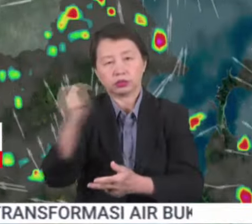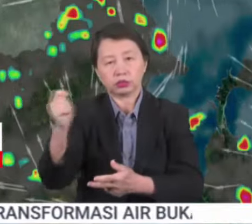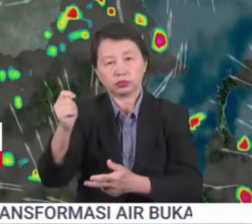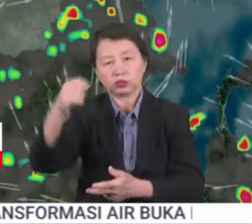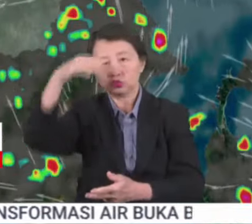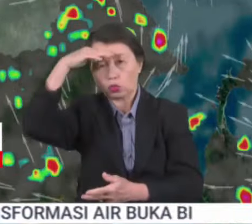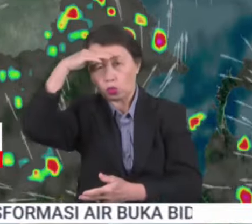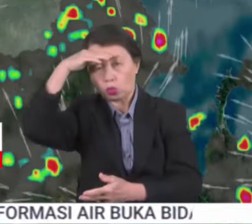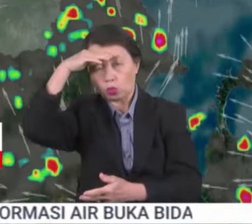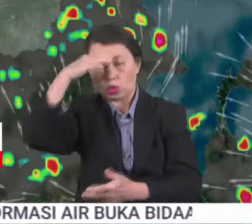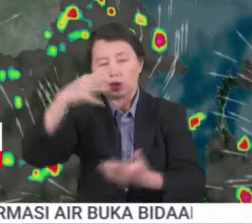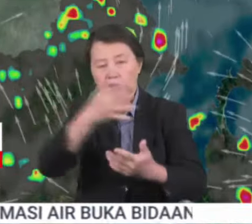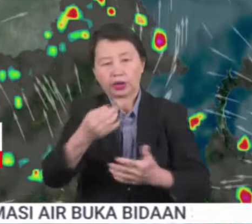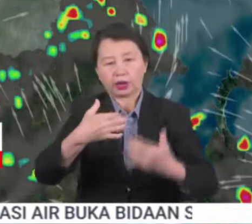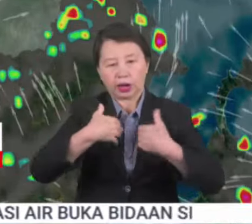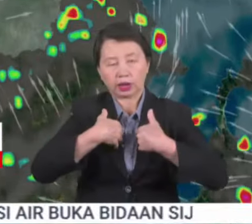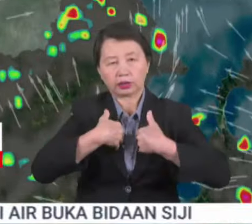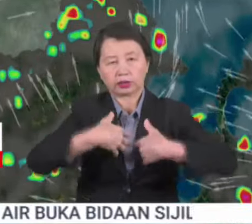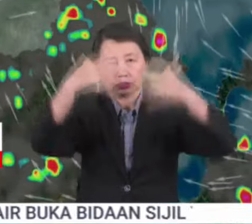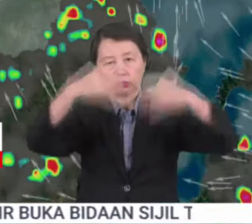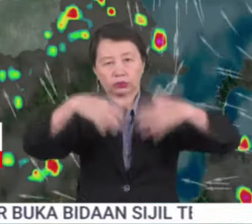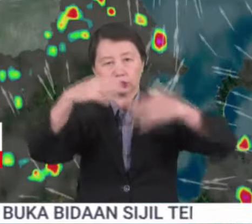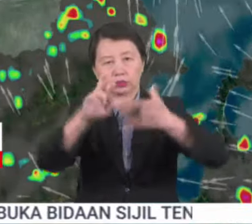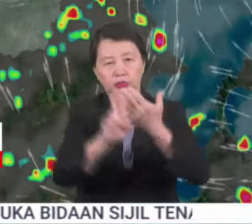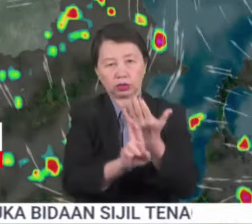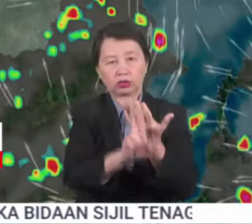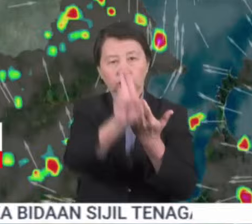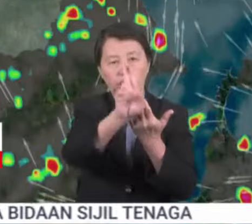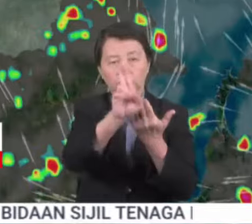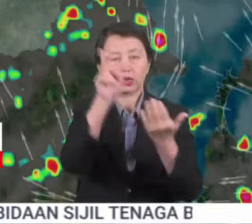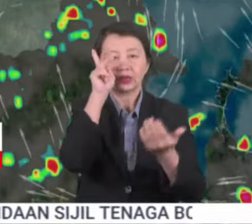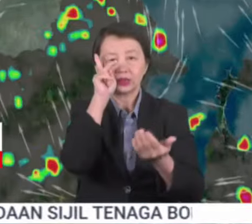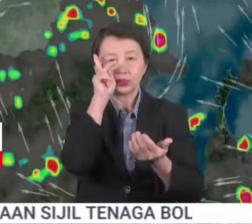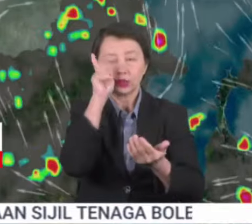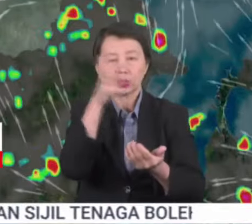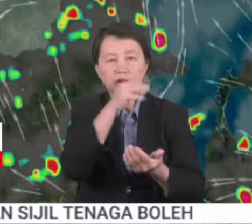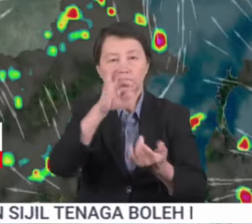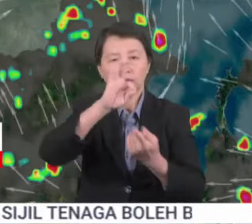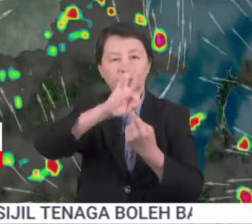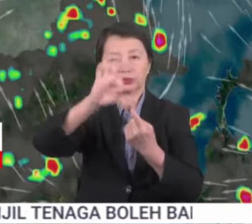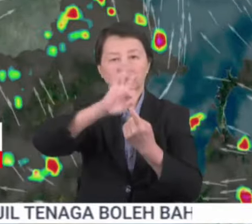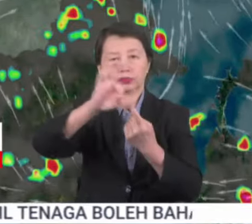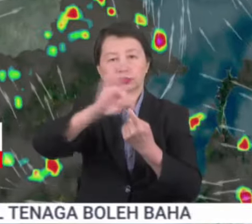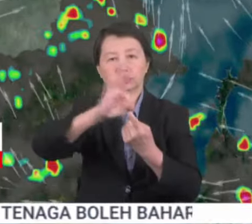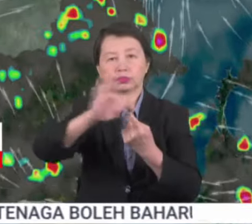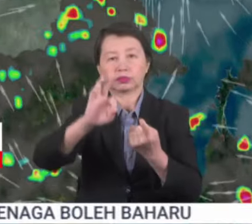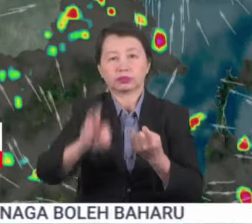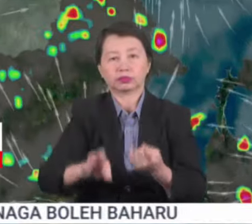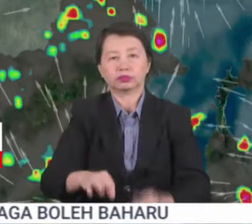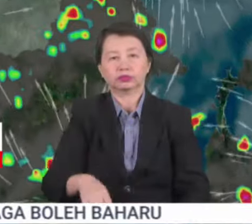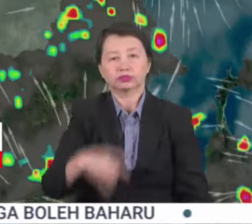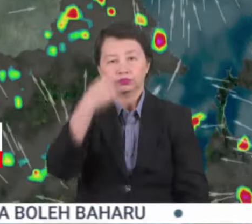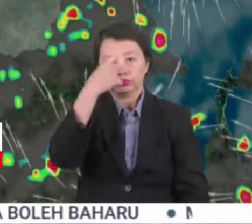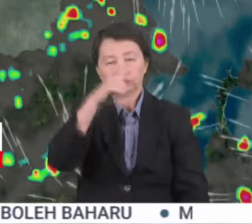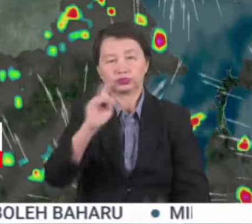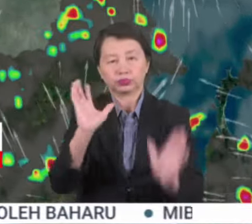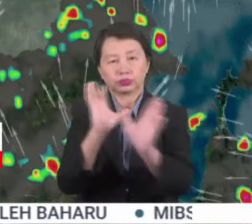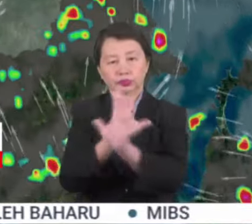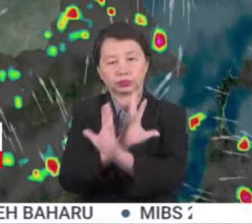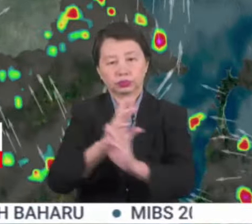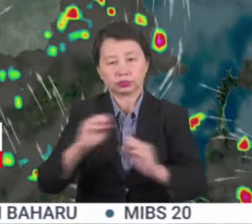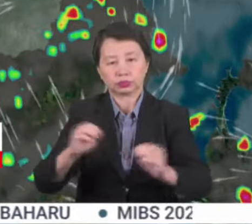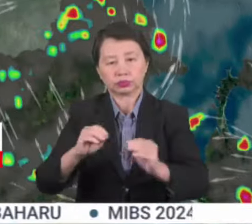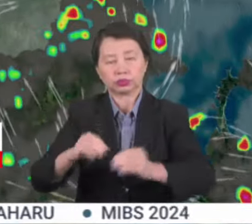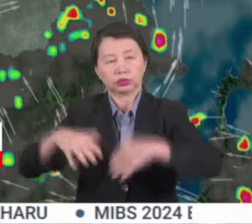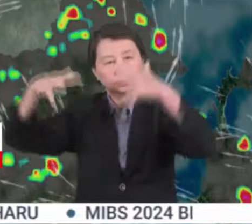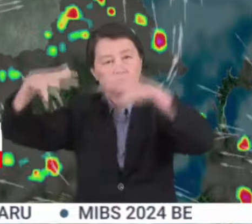itu, terdapat juga hujan di sekitar kawasan utara yang melibatkan negeri Kedah dan juga Pulau Pinang. Untuk negeri Sarawak, keadaan